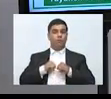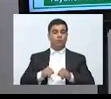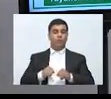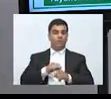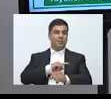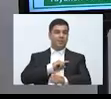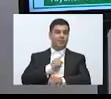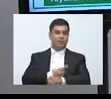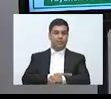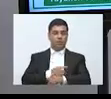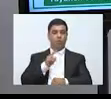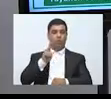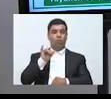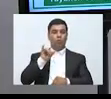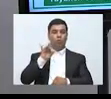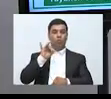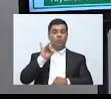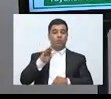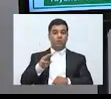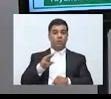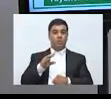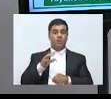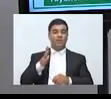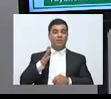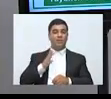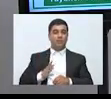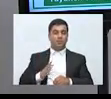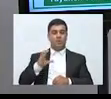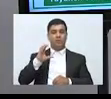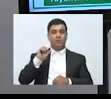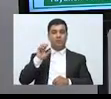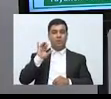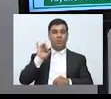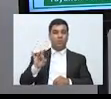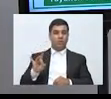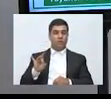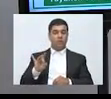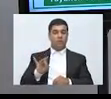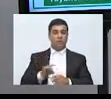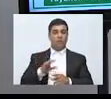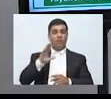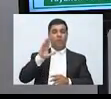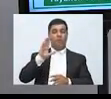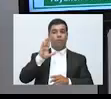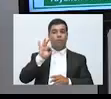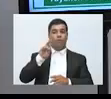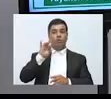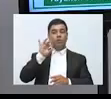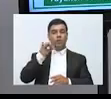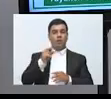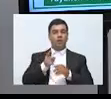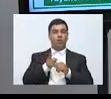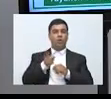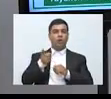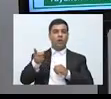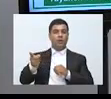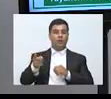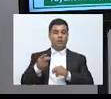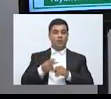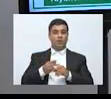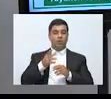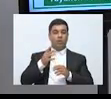могущество. Сабрны, терпение. Водилар, долина.